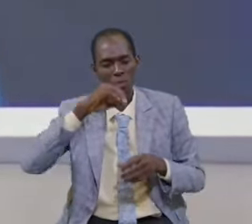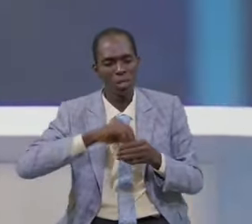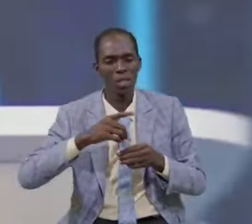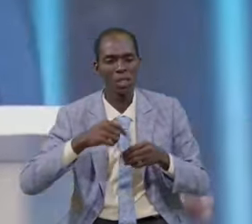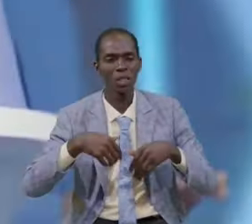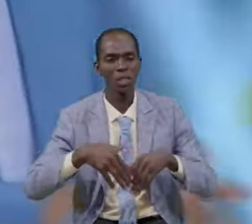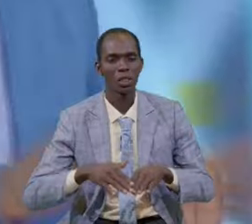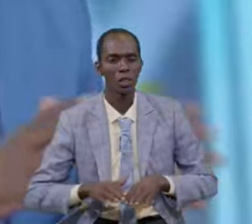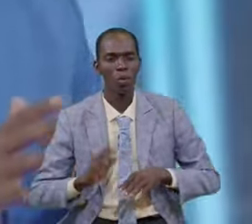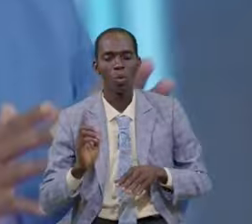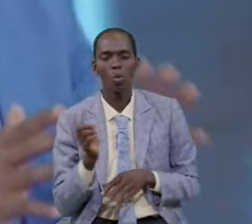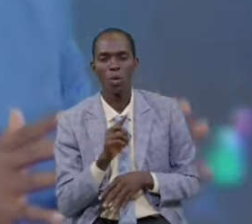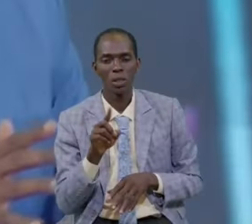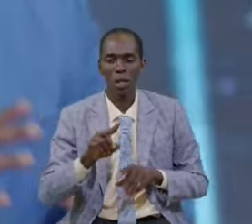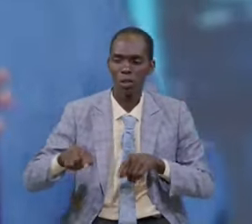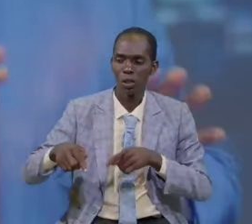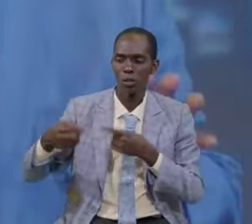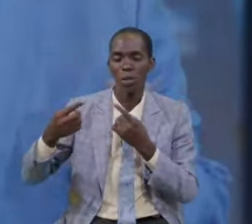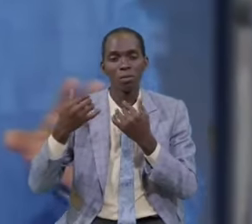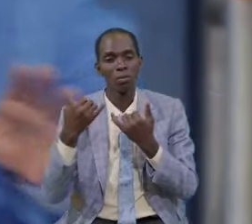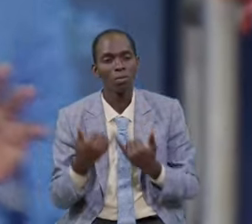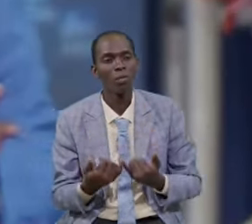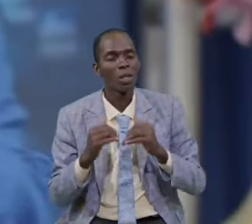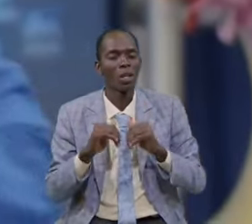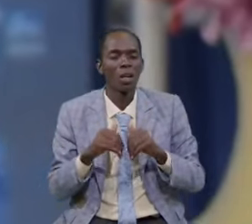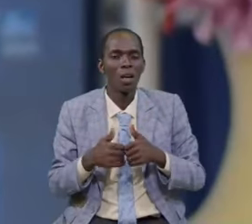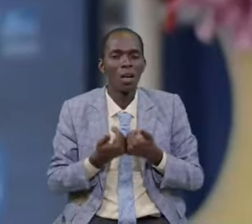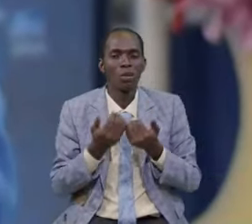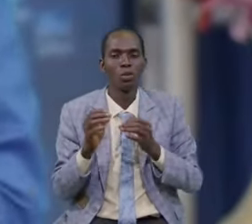vas. Maintenant, comment